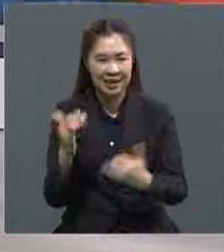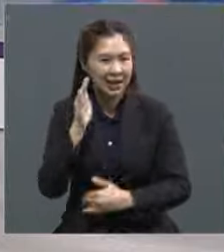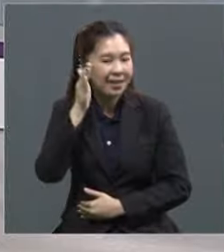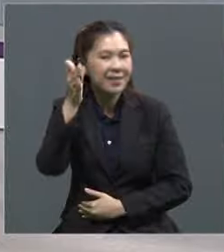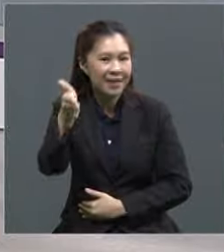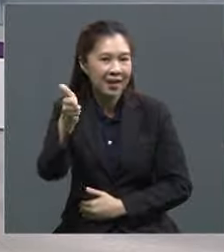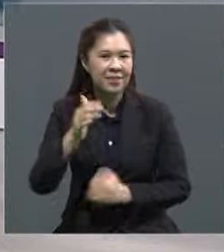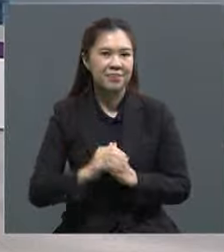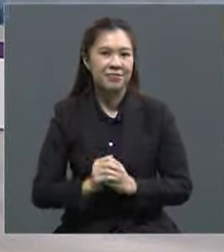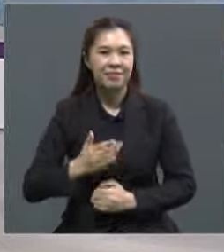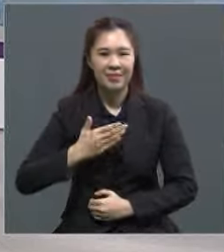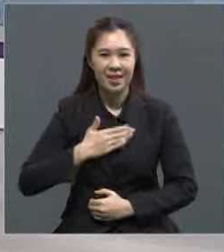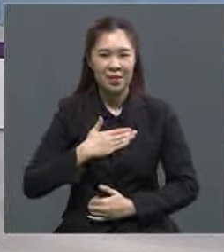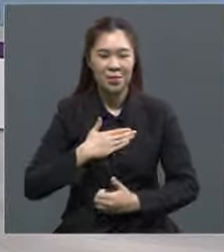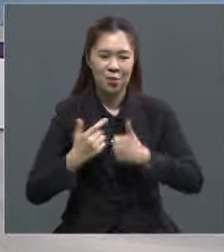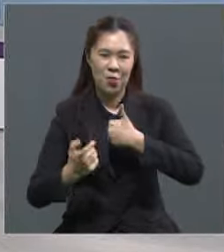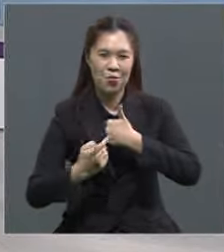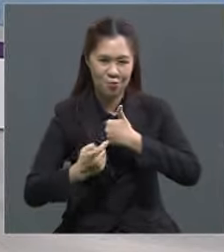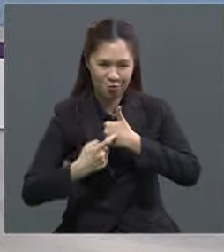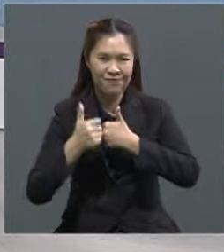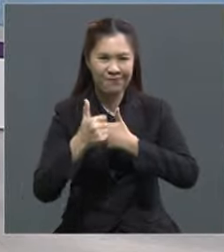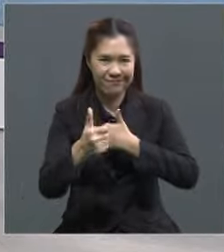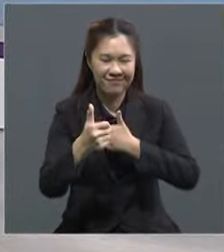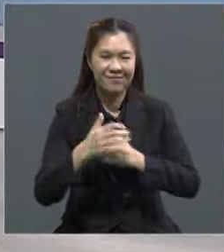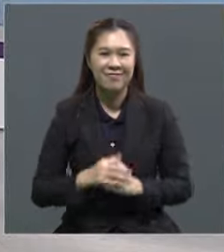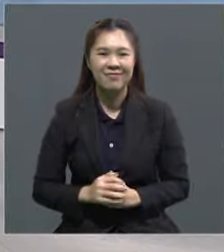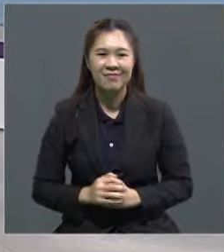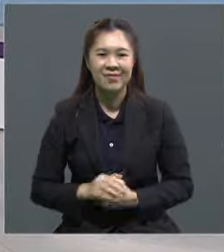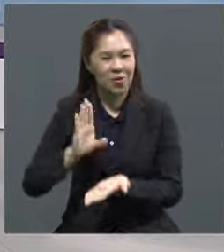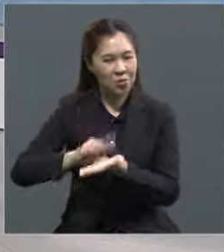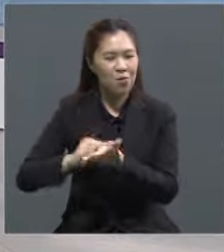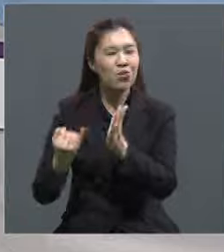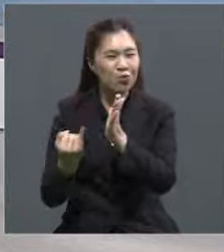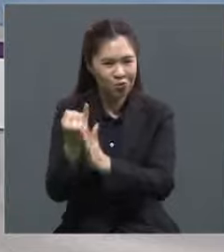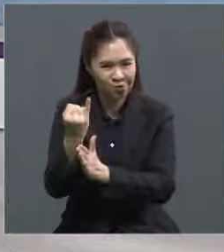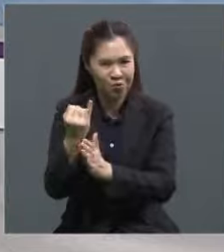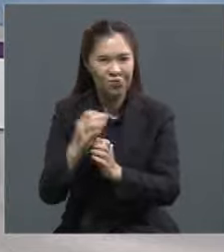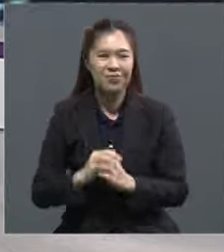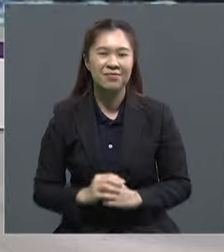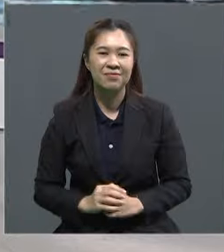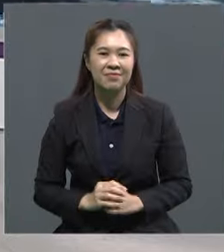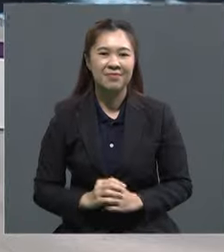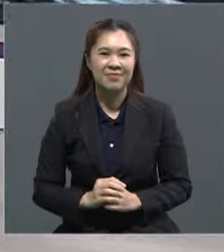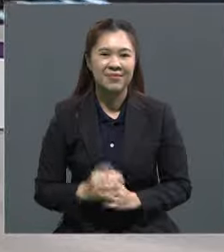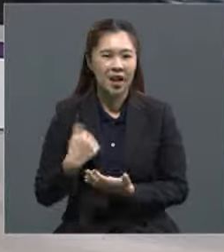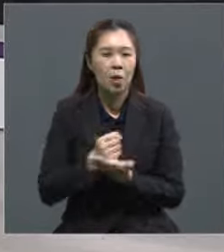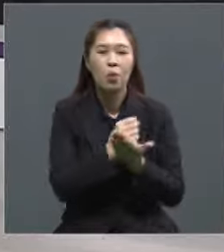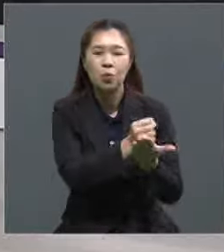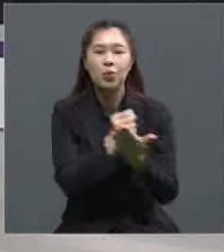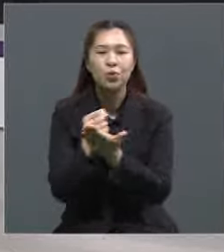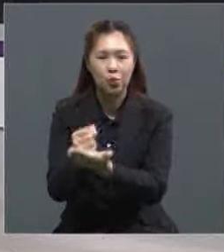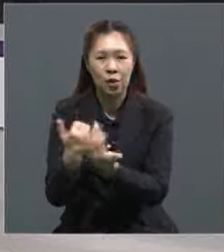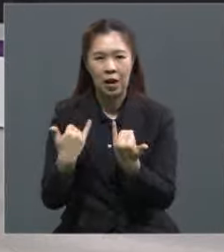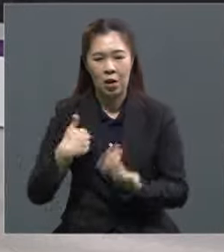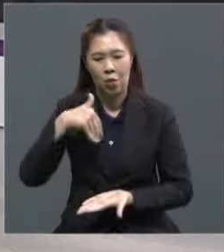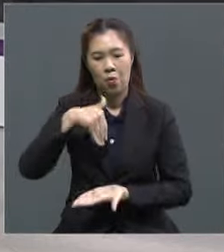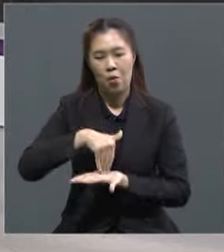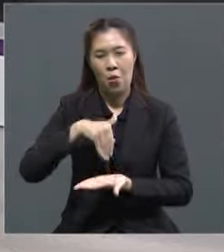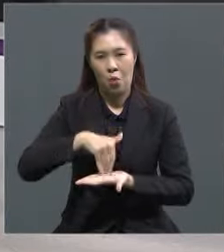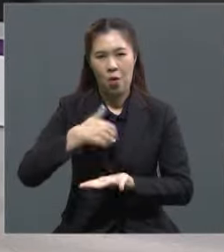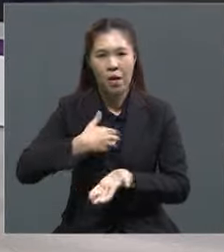เี่โอเคผมแบบไปกดไลก์ให้เลยนะครับว่าสุดยอดเอ้ยข้อมูลถูกต้องข้อมูลอ่าแล้วต้องช่วยกันนะเพราะว่าเราเป็นสื่อของ